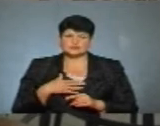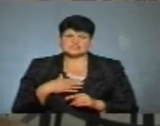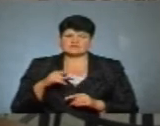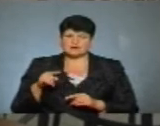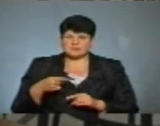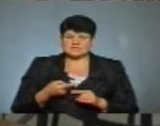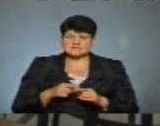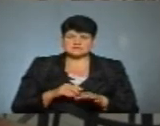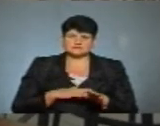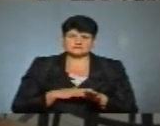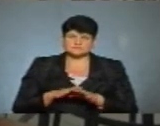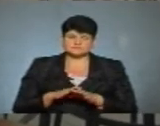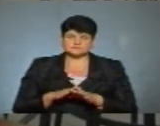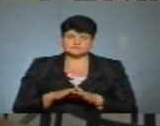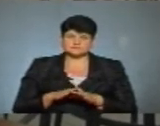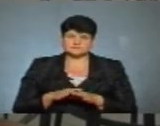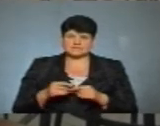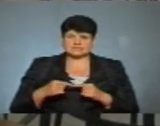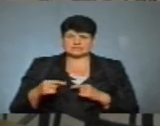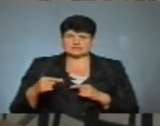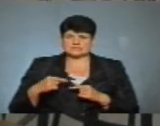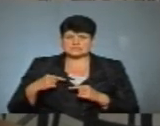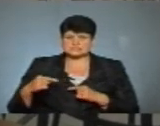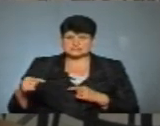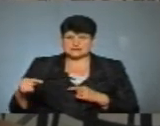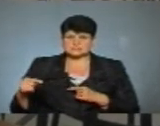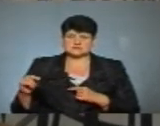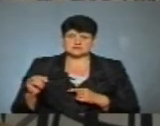це просто дотримуватися безпечної дистанції,